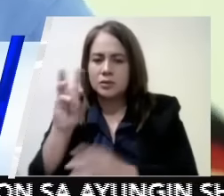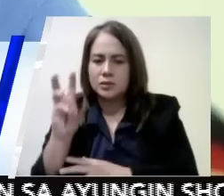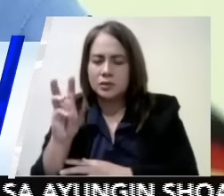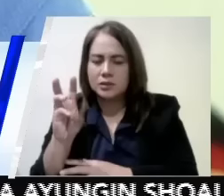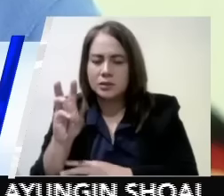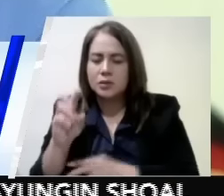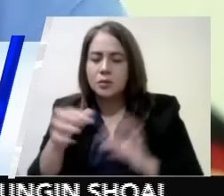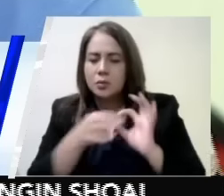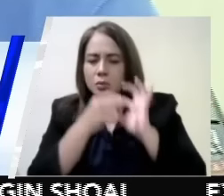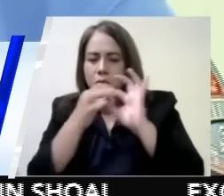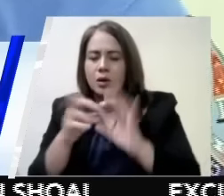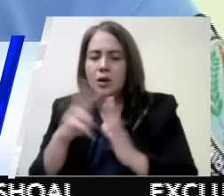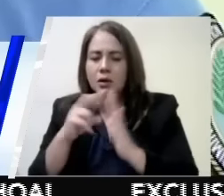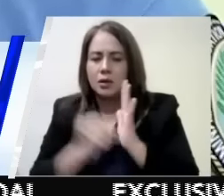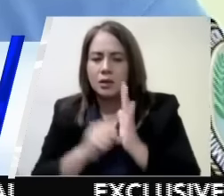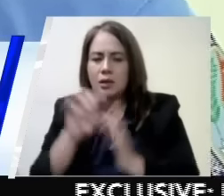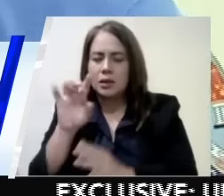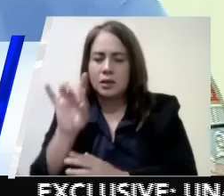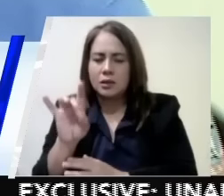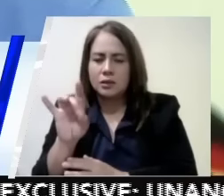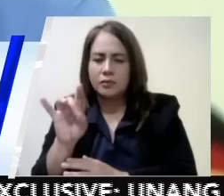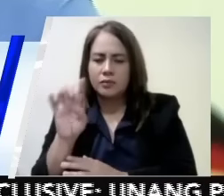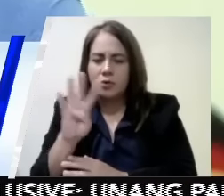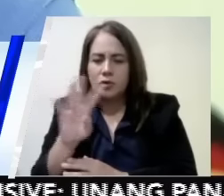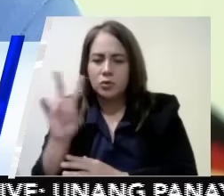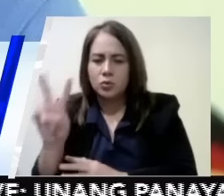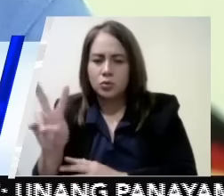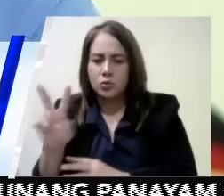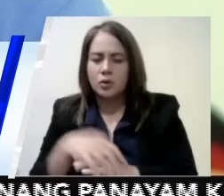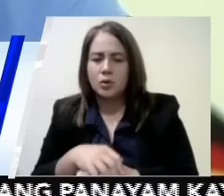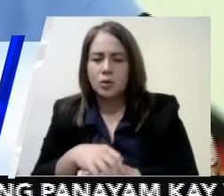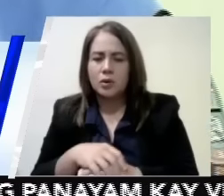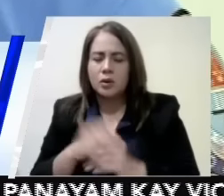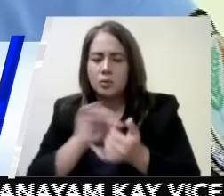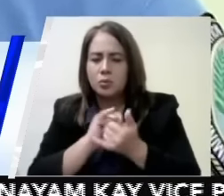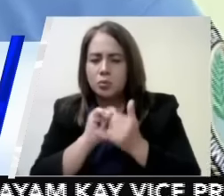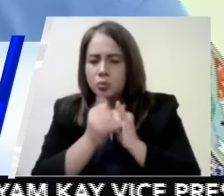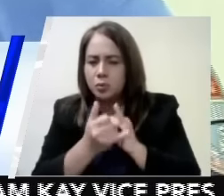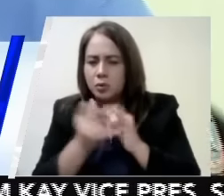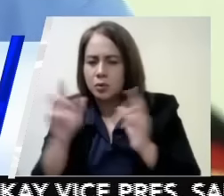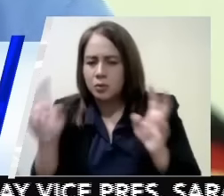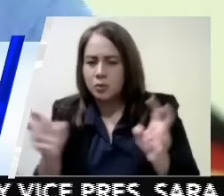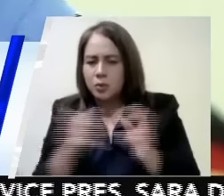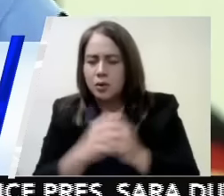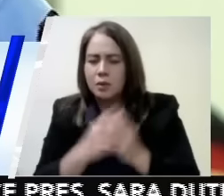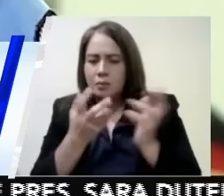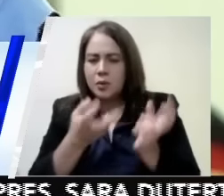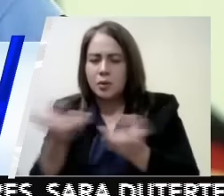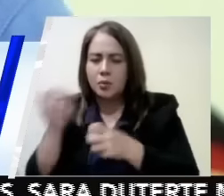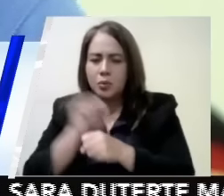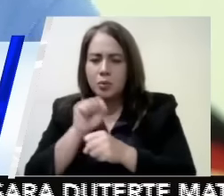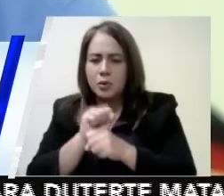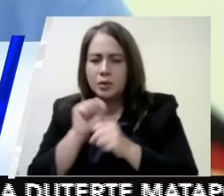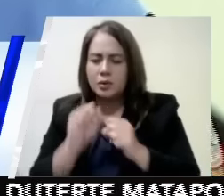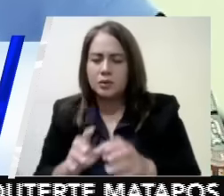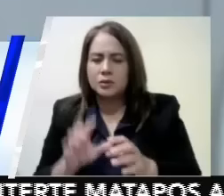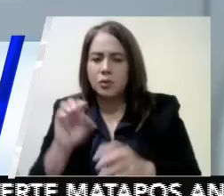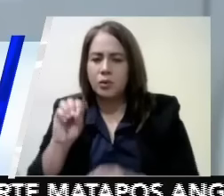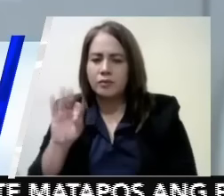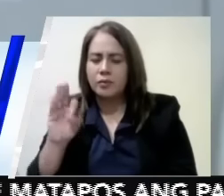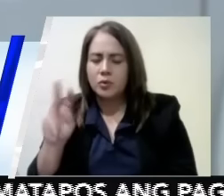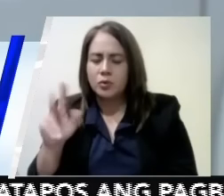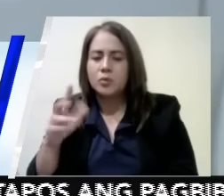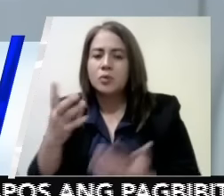RA 8042, otherwise known as amended the Immigrant Workers and Overseas Filipino Act of